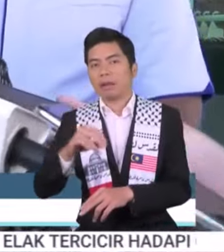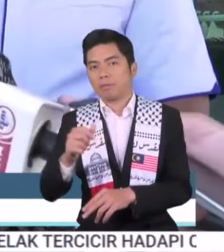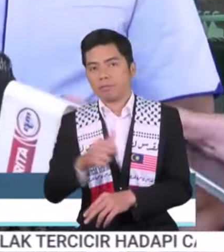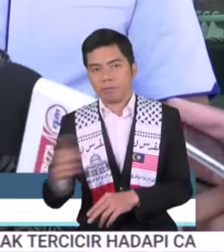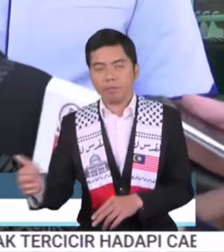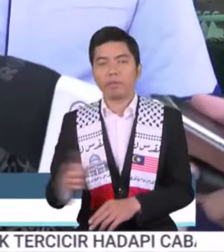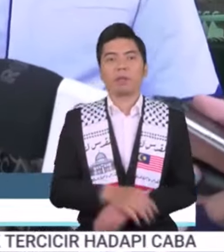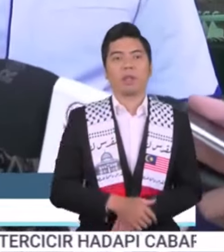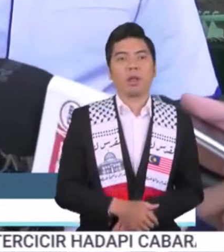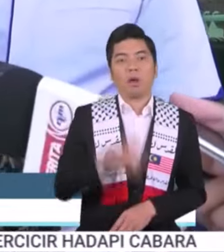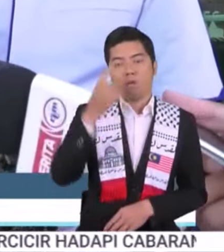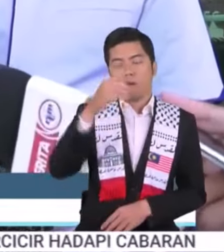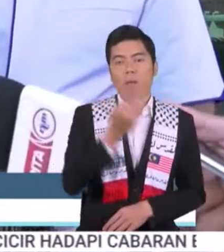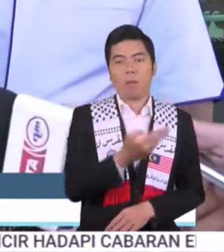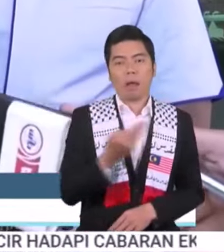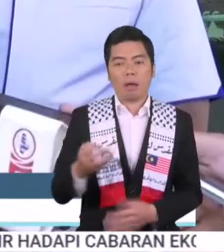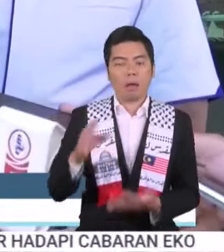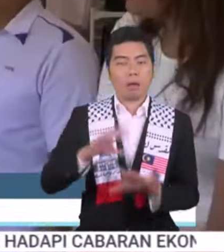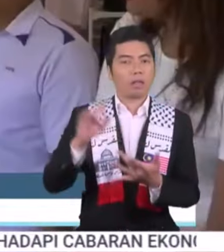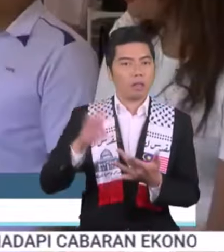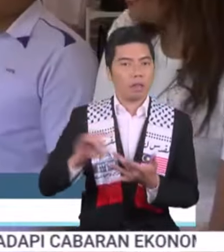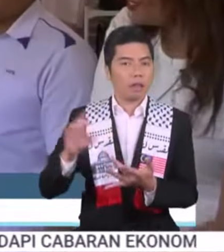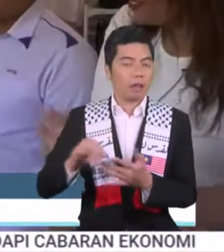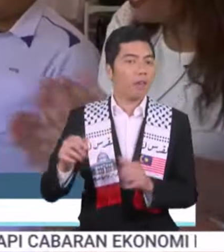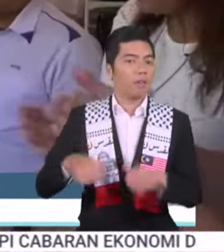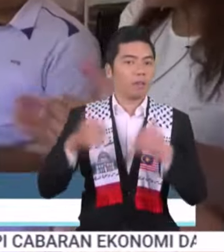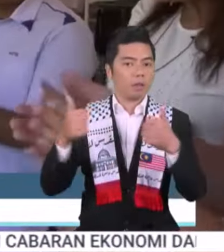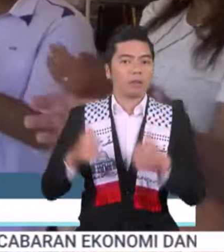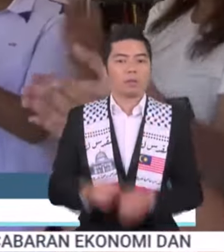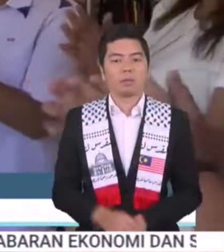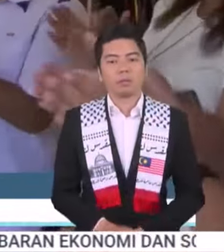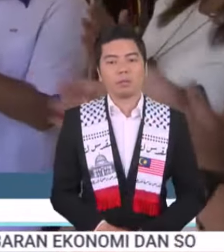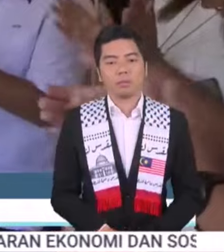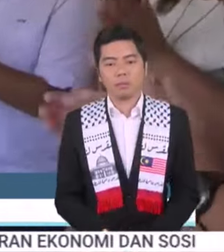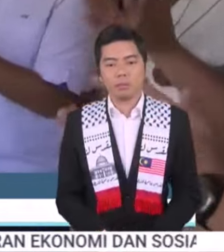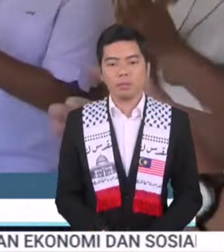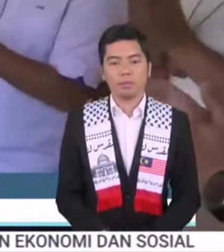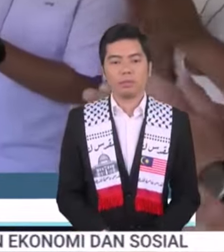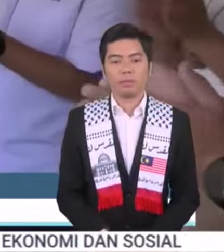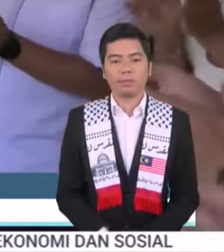lah yang tu. So untuk barang-barang terpilih yang utama.